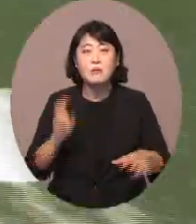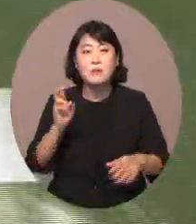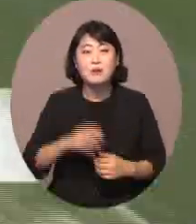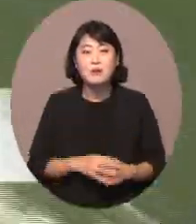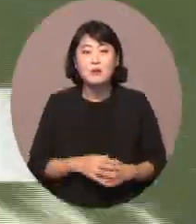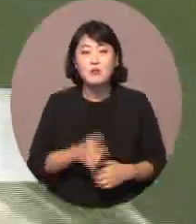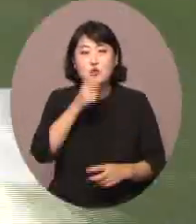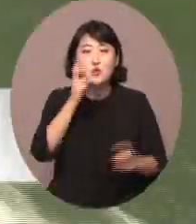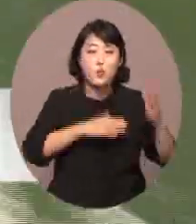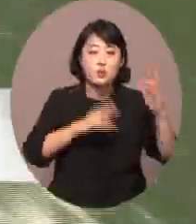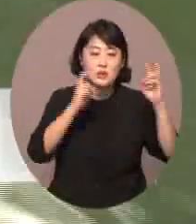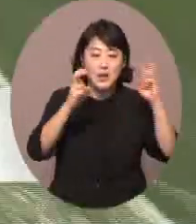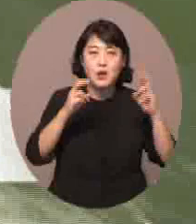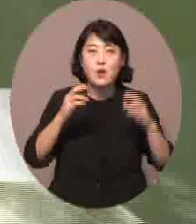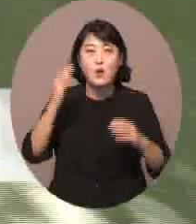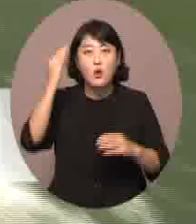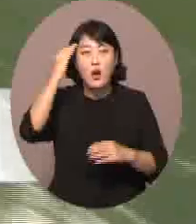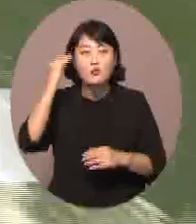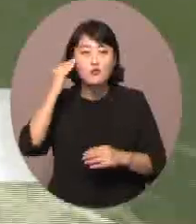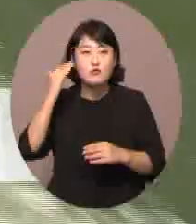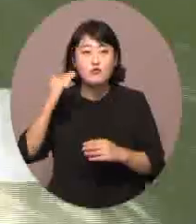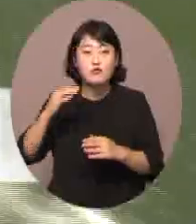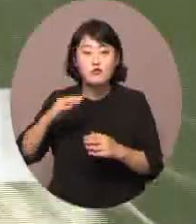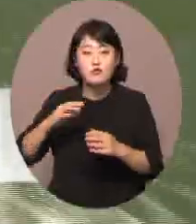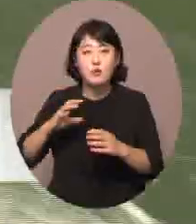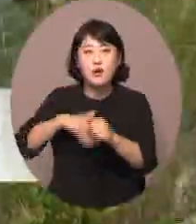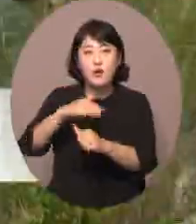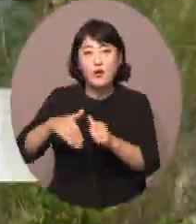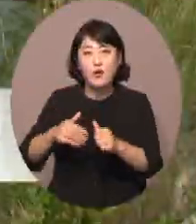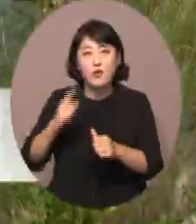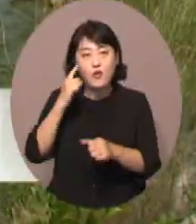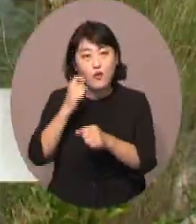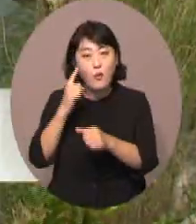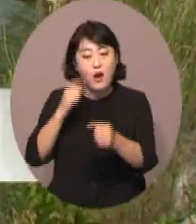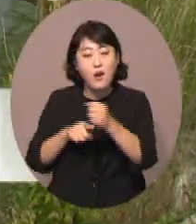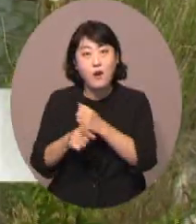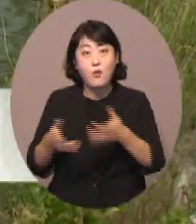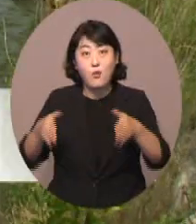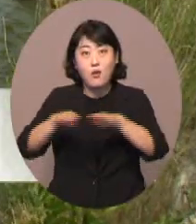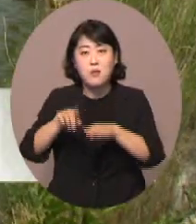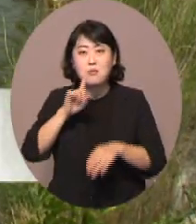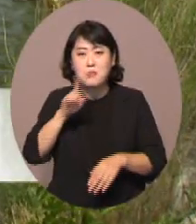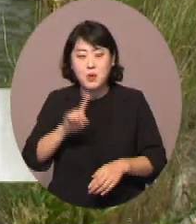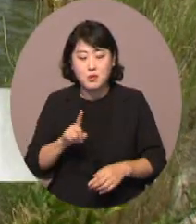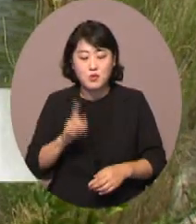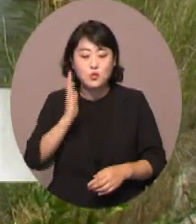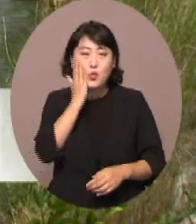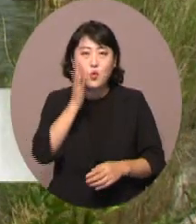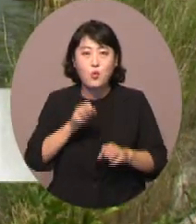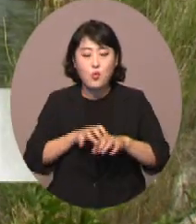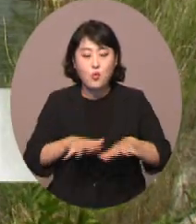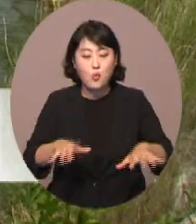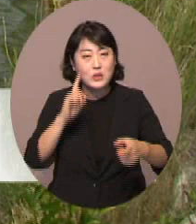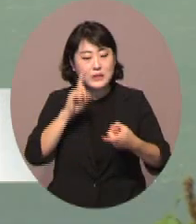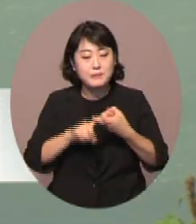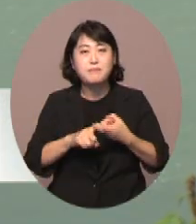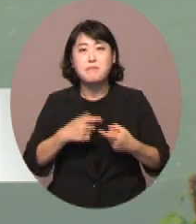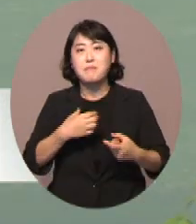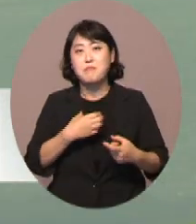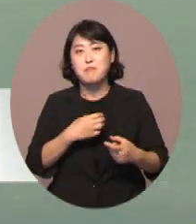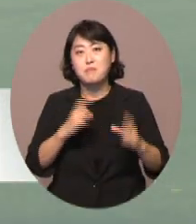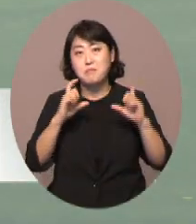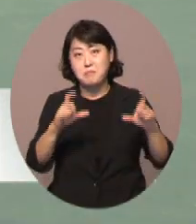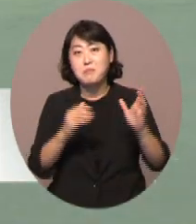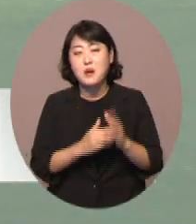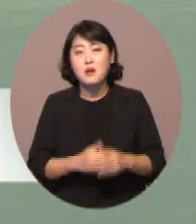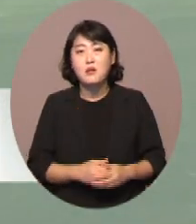한국수자원공사와 국립환경 과학원 등에 따르면 금강수계 세계 시험에 조류 관심 단계가 발령 중이며 지난달